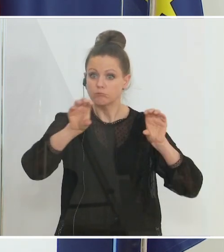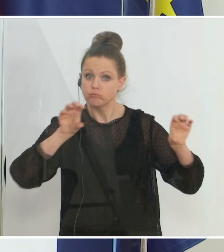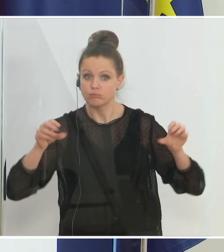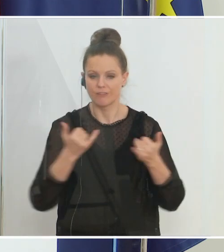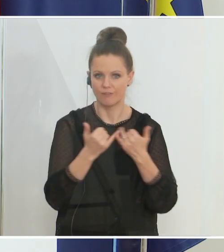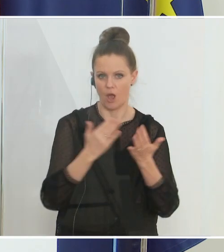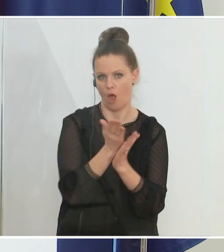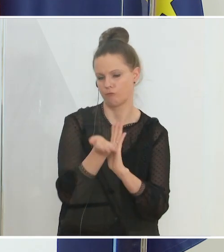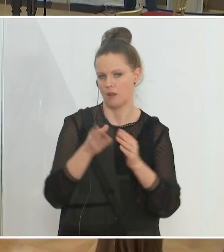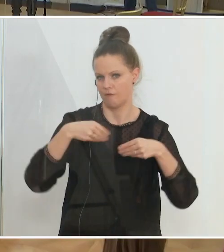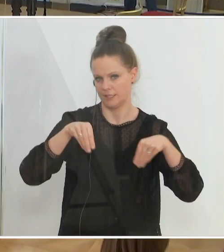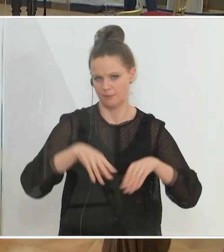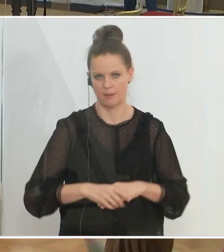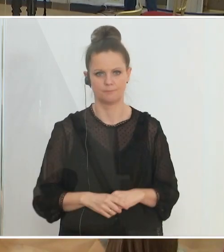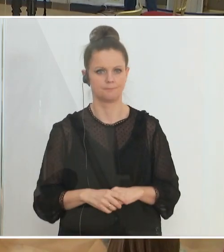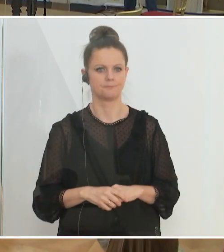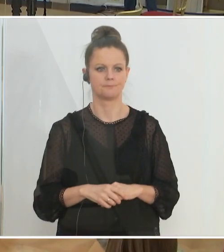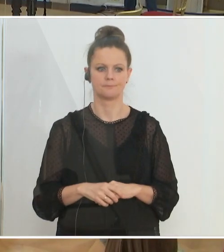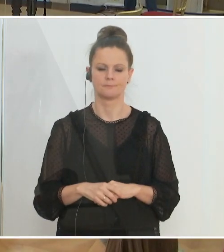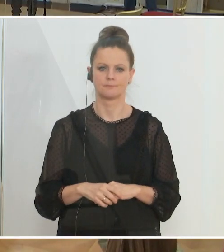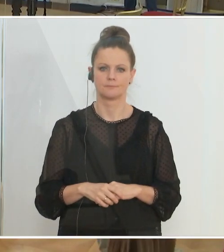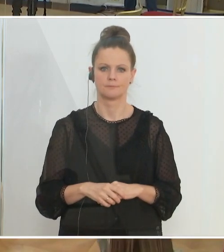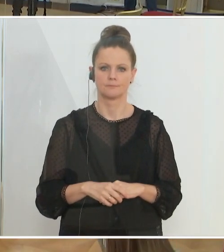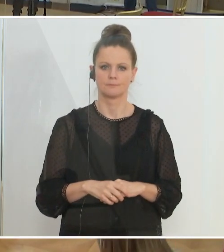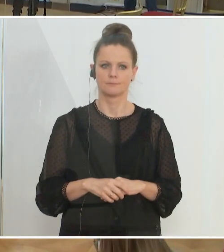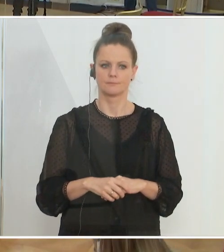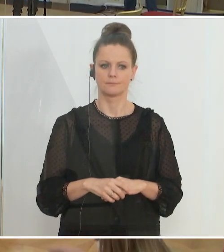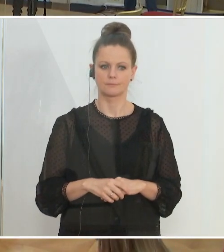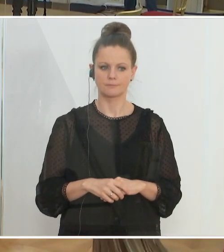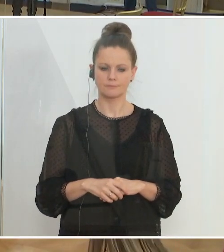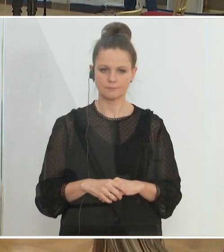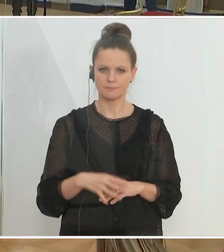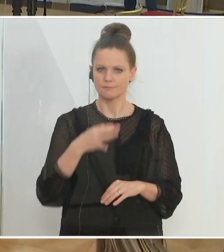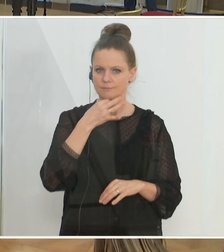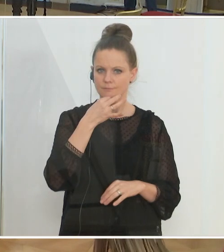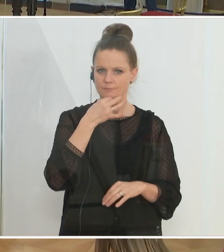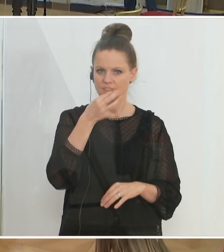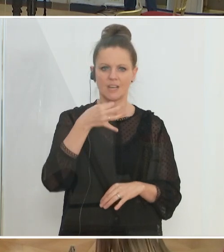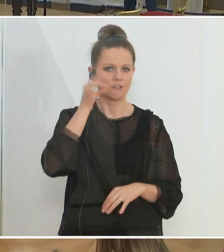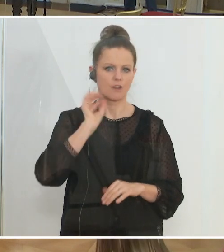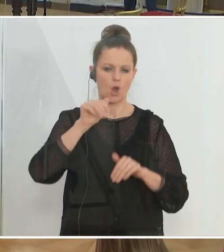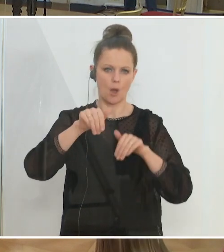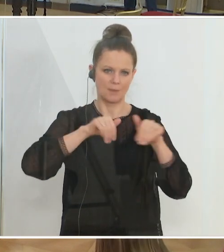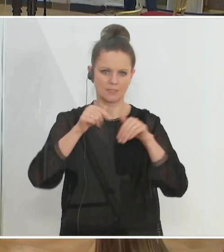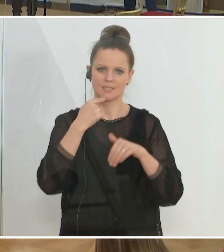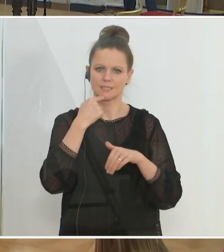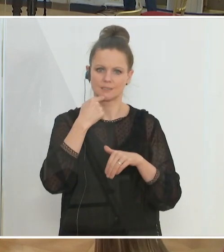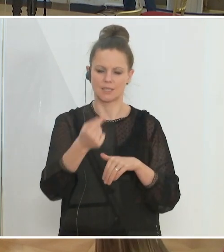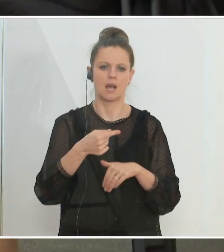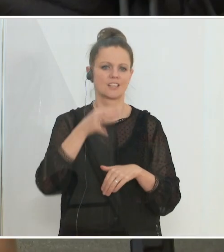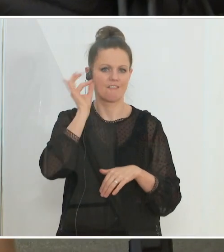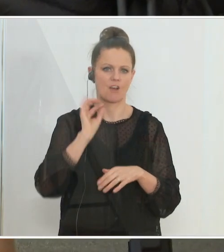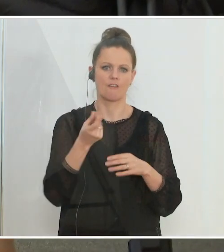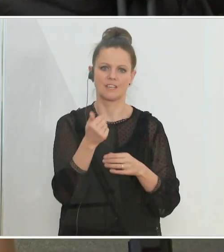ist. Weitere Fragen von Ihrer Seite? Frau Gruber? Frau Ministerin, Sie haben die finanzielle Unabhängigkeit der Frauen erwähnt.